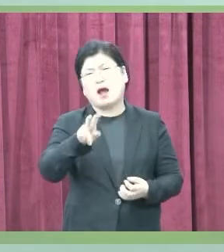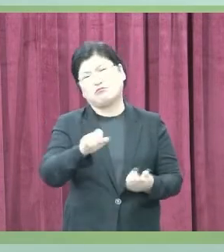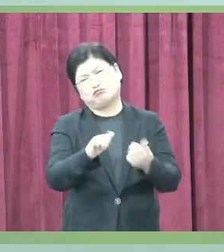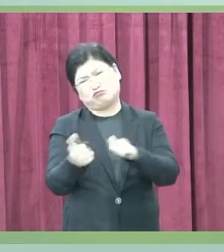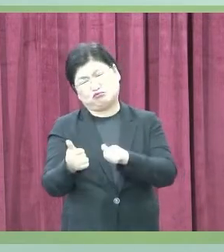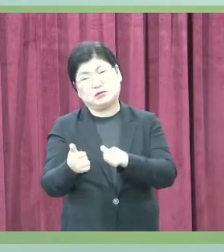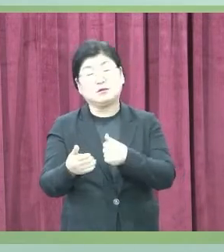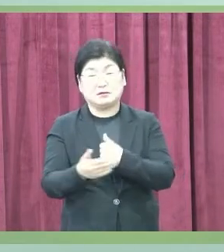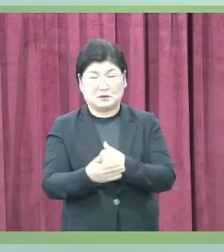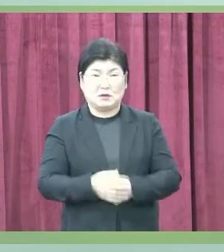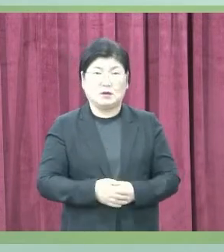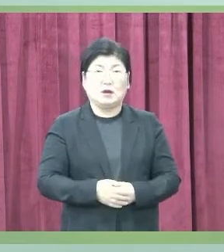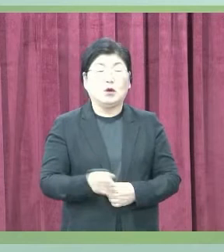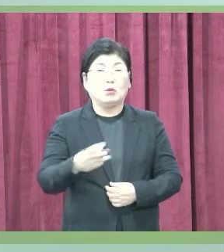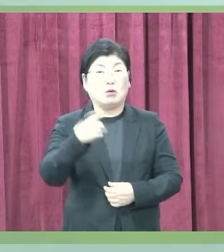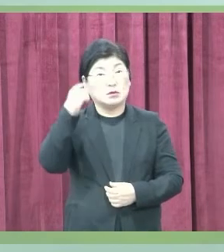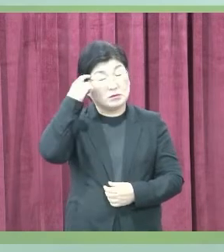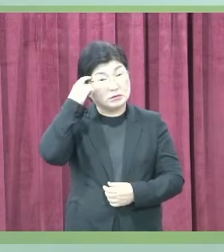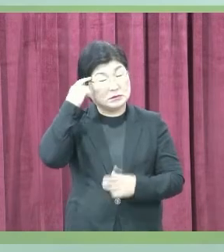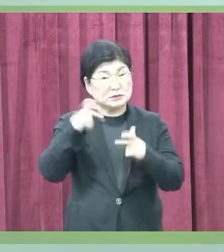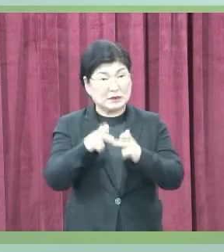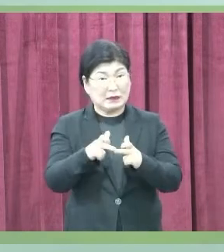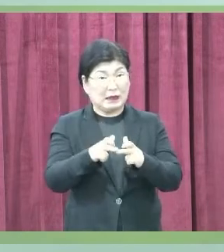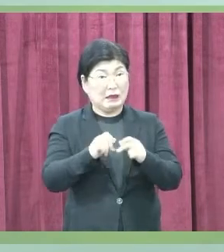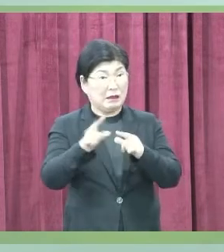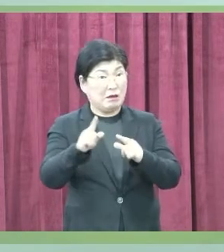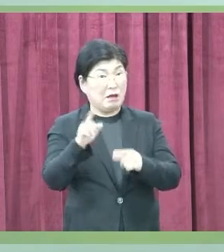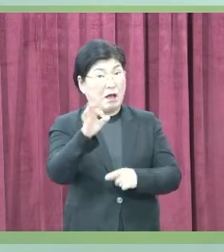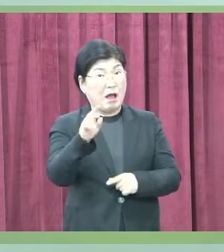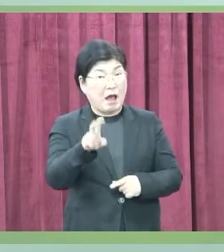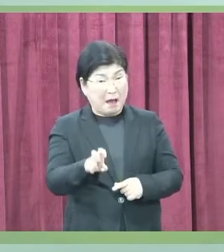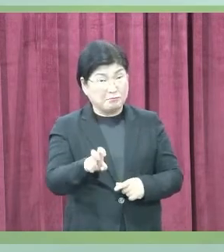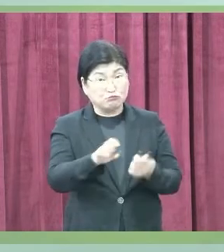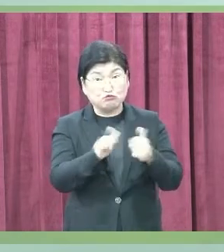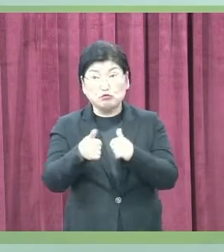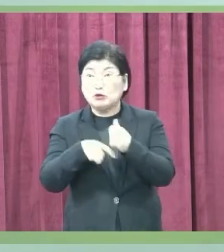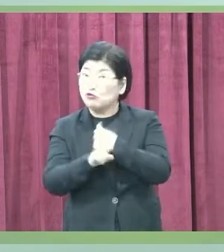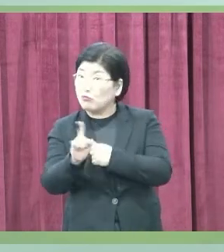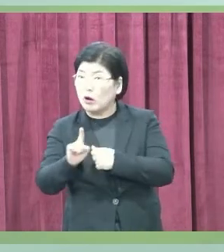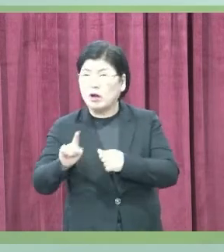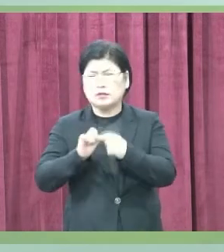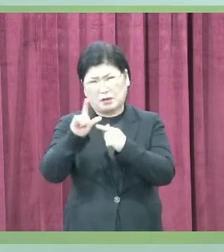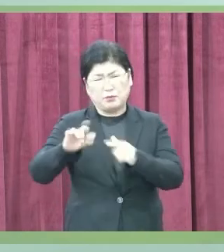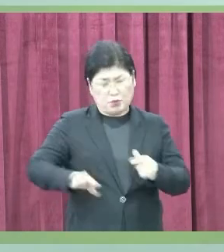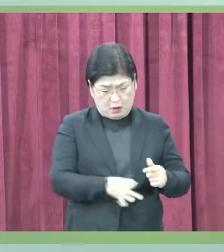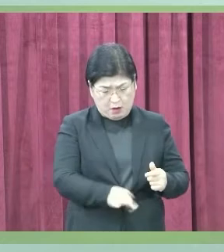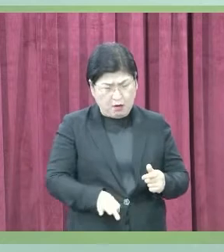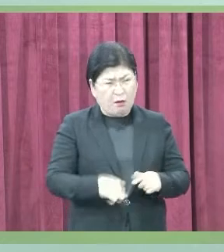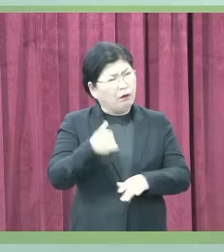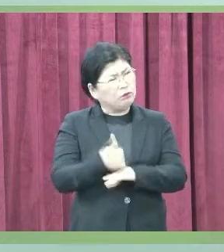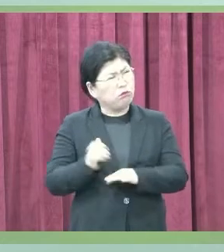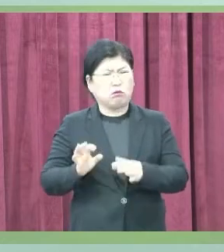다음에 정신적 장애에서 암 사망률의 1위가 대장암이에요. 그래서 이게 조금 혹시 연관이